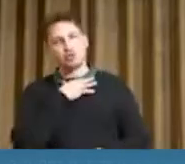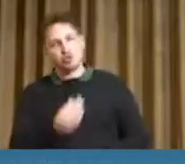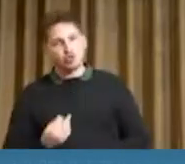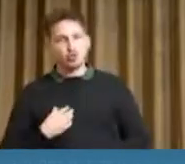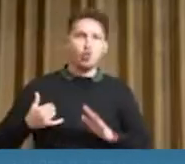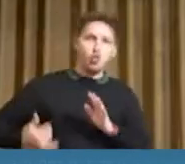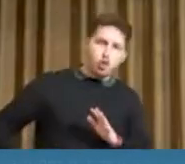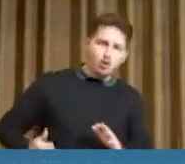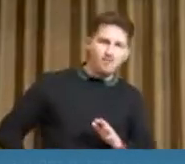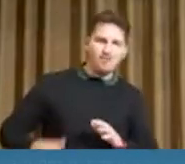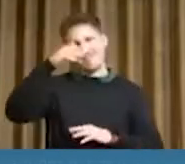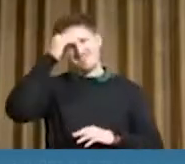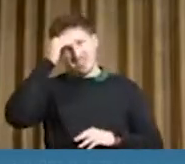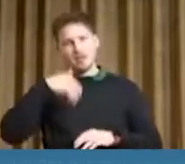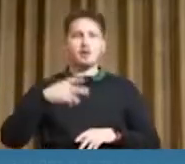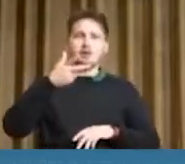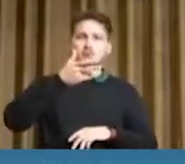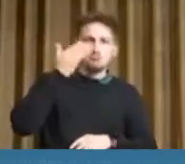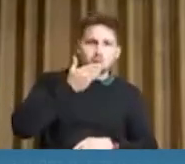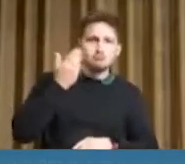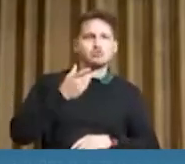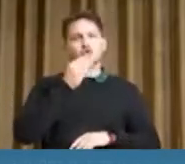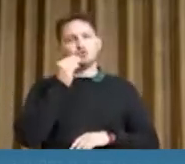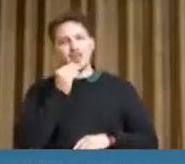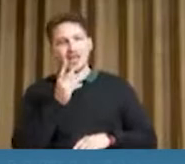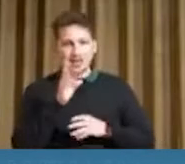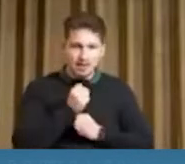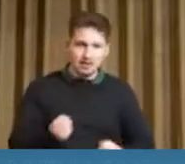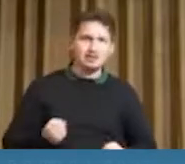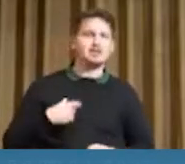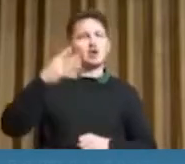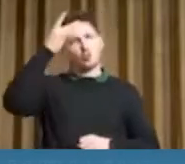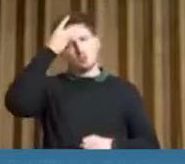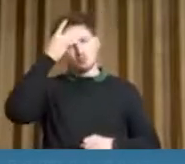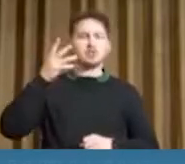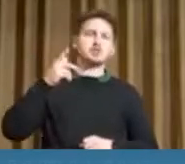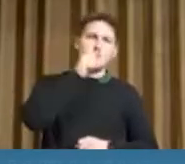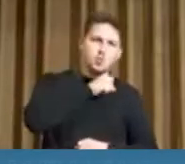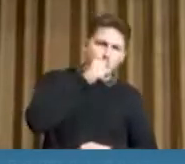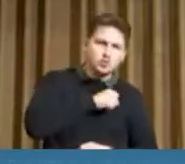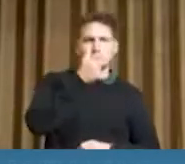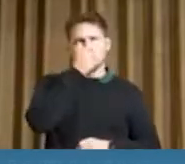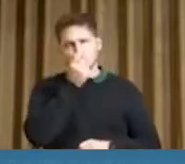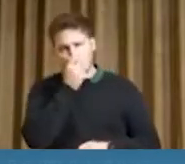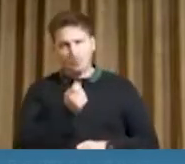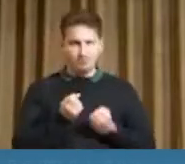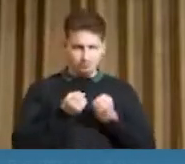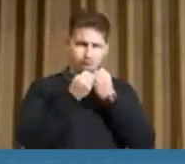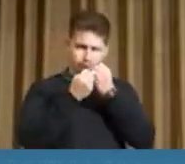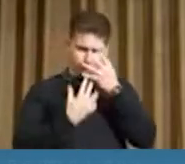Fieber, Geruchs-Geschmacksverlust, klassisches Symptom, Halsschmerzen, Husten, Kopfschmerzen, Schnupfen. Und da sieht man durchaus,